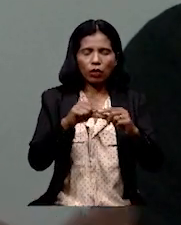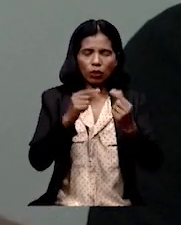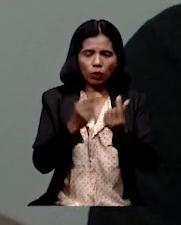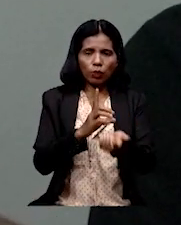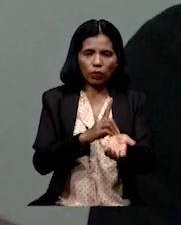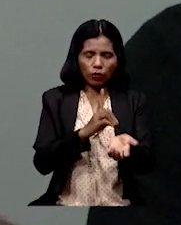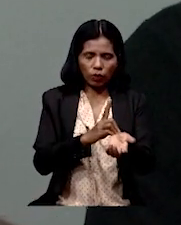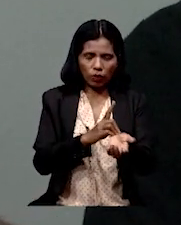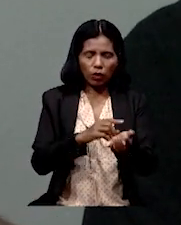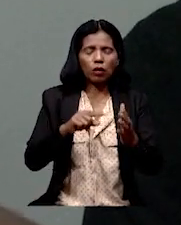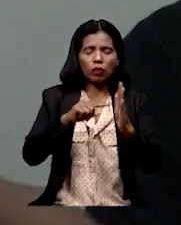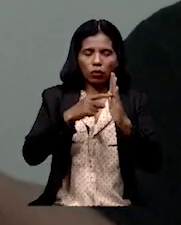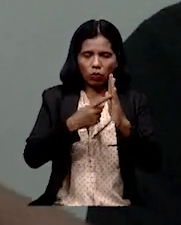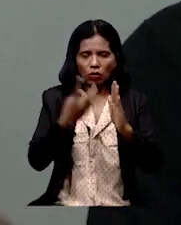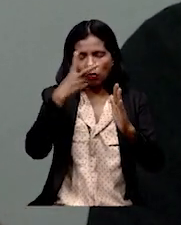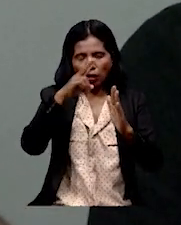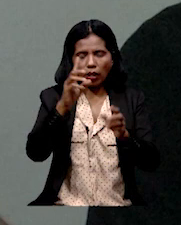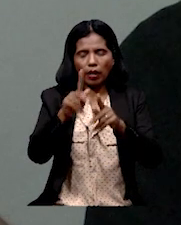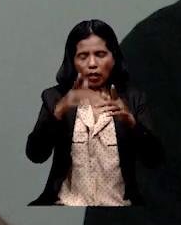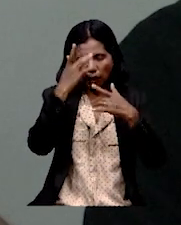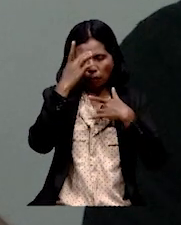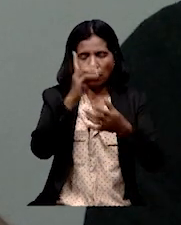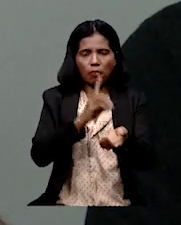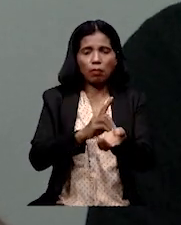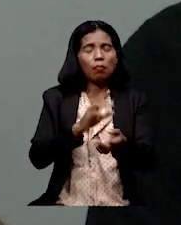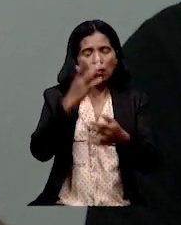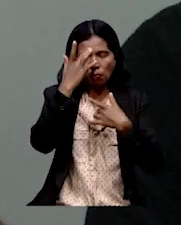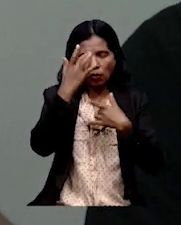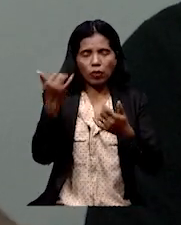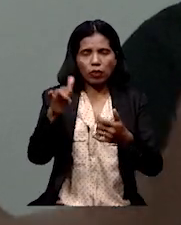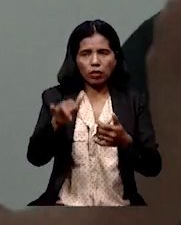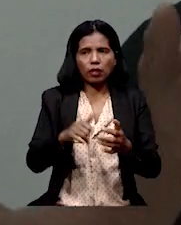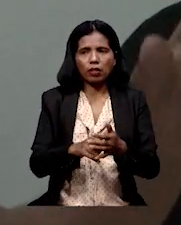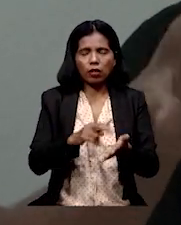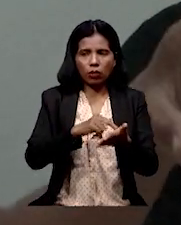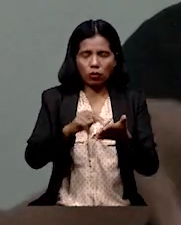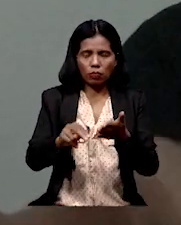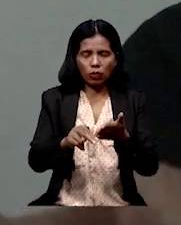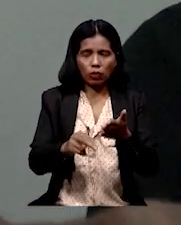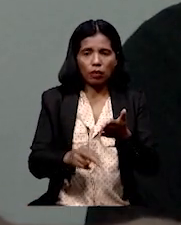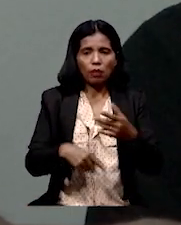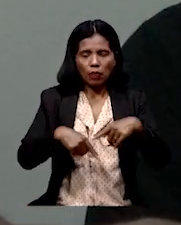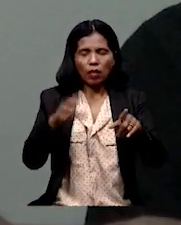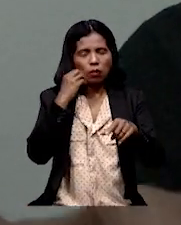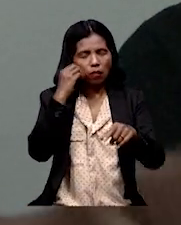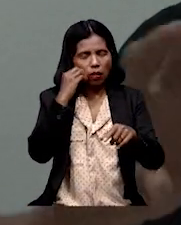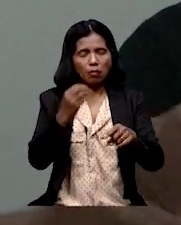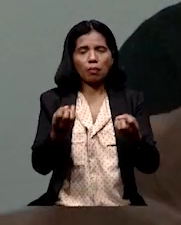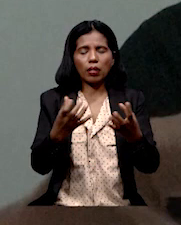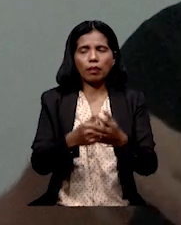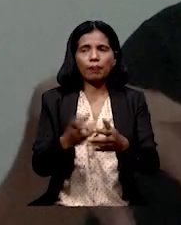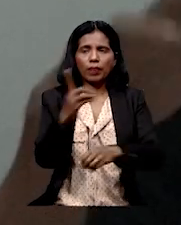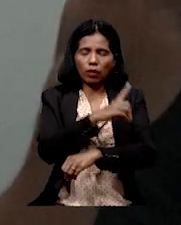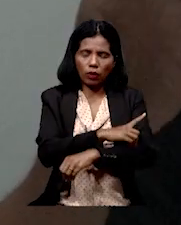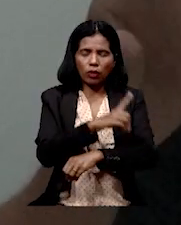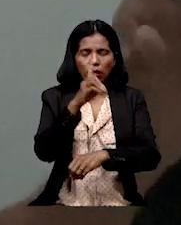continua l'evoluzione per paziente sera, poi decidi alta per paziente sera. Per il numero alta ora come se bot, loro idea sera per il fu alta, no minimo